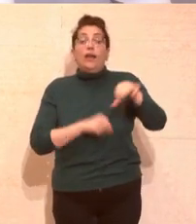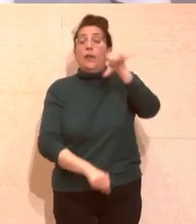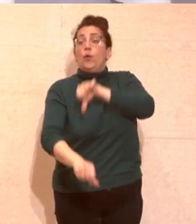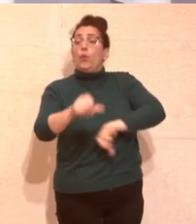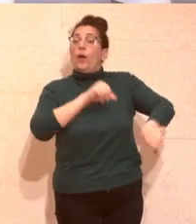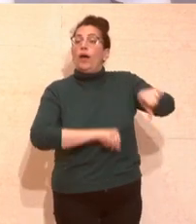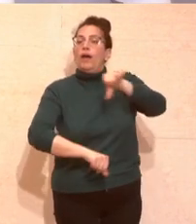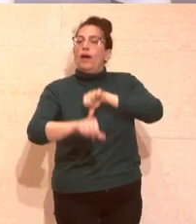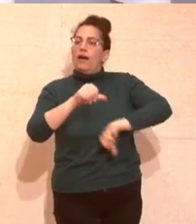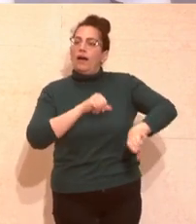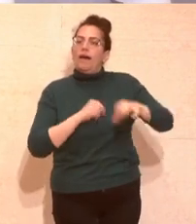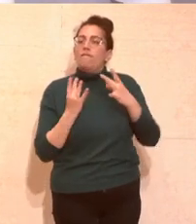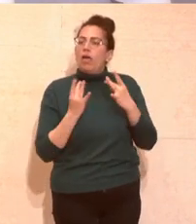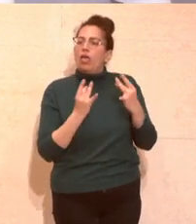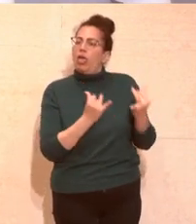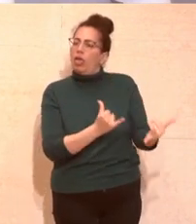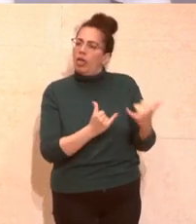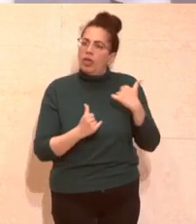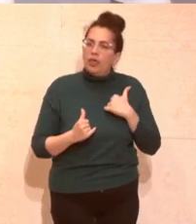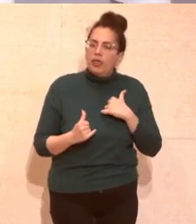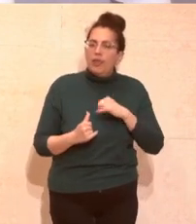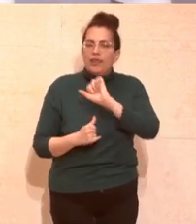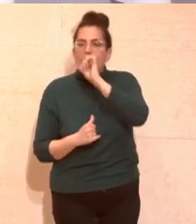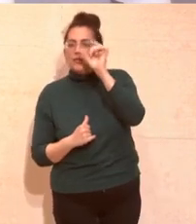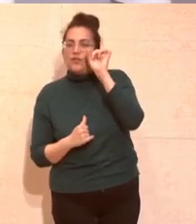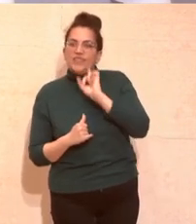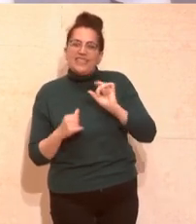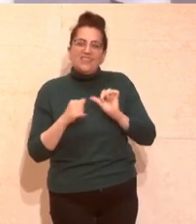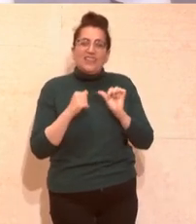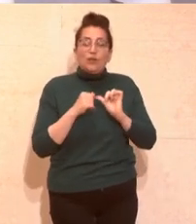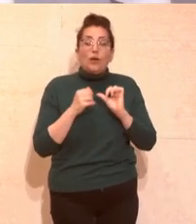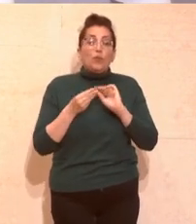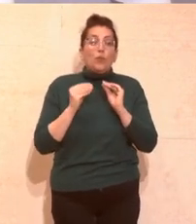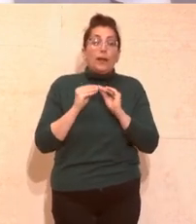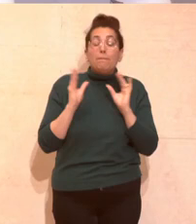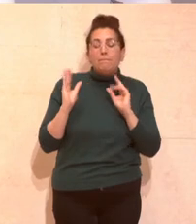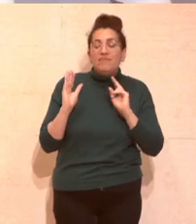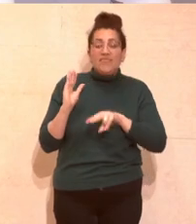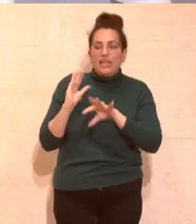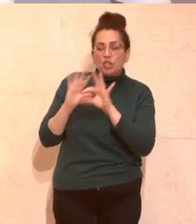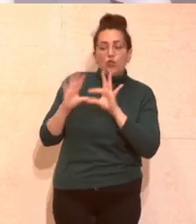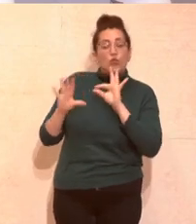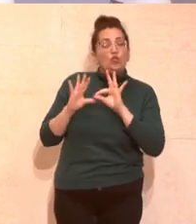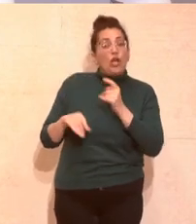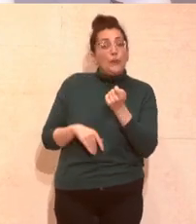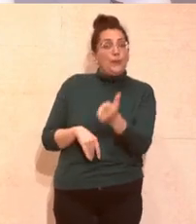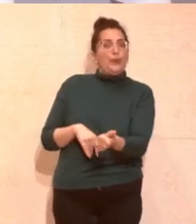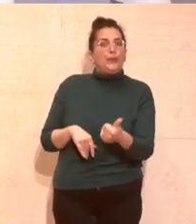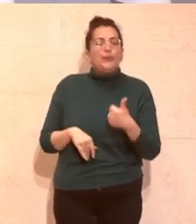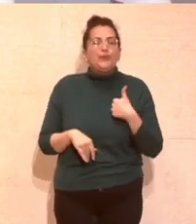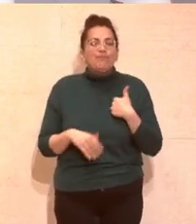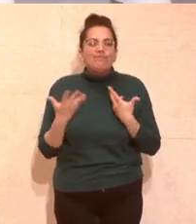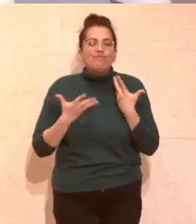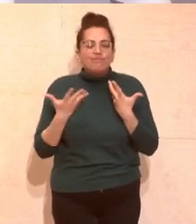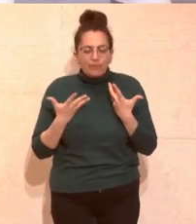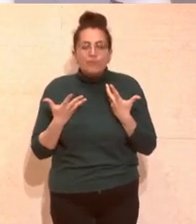où on a regardé ça plus finement, les deux ont été regroupés. Et comme ce sont des petits échantillons, je pense que ça n'a pas permis de faire la différence. Alors que